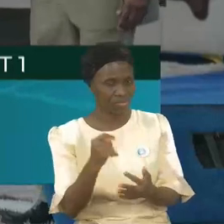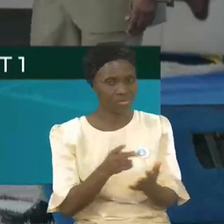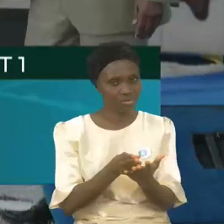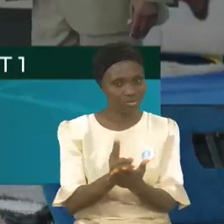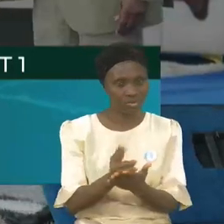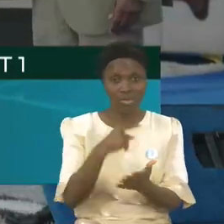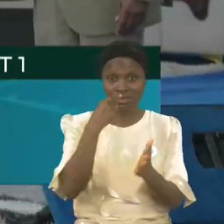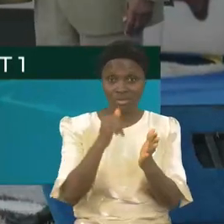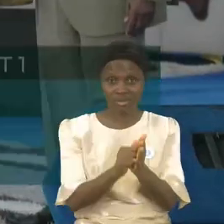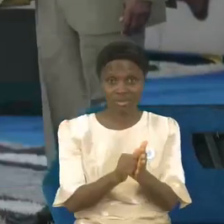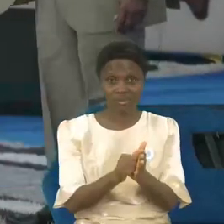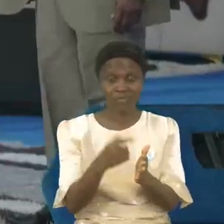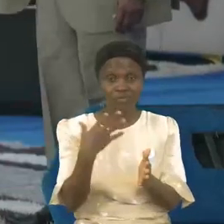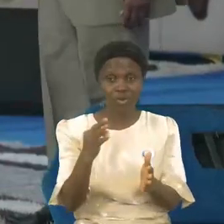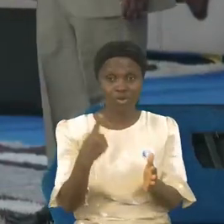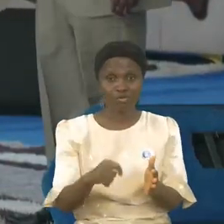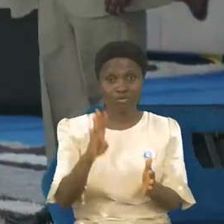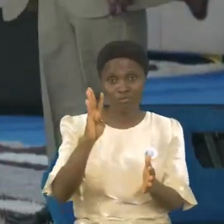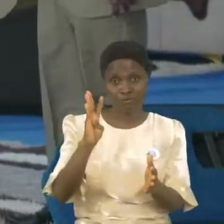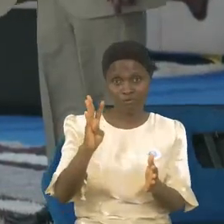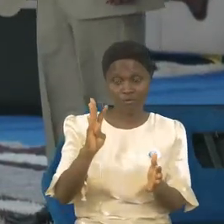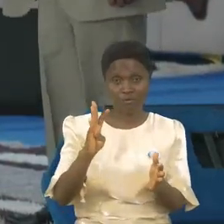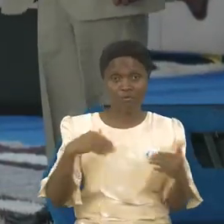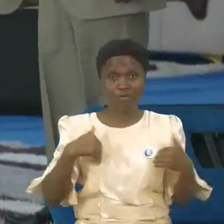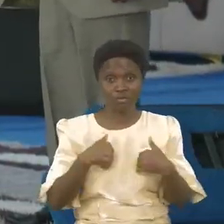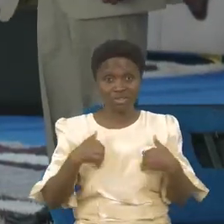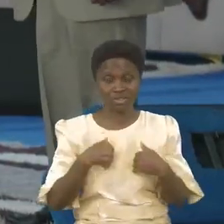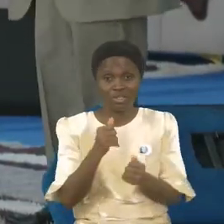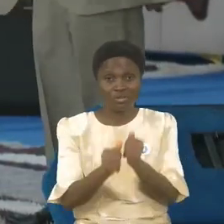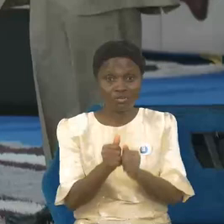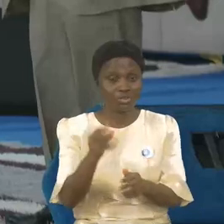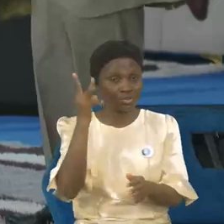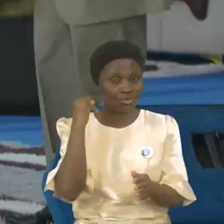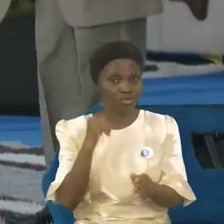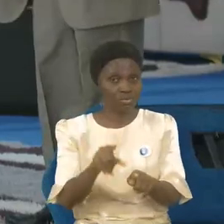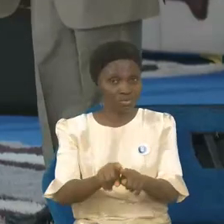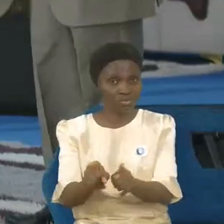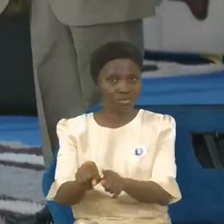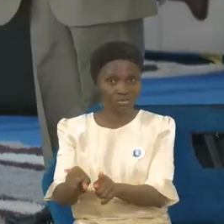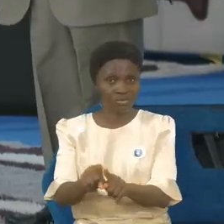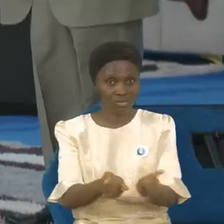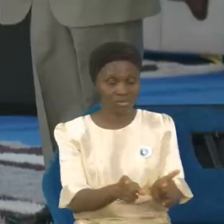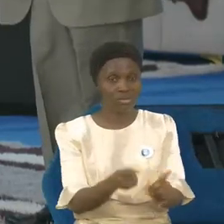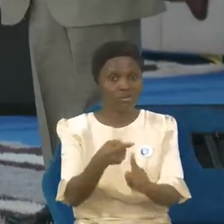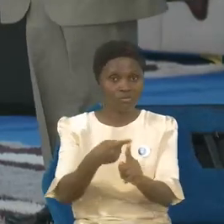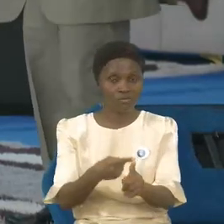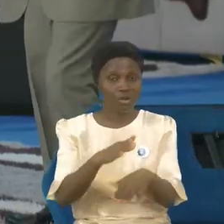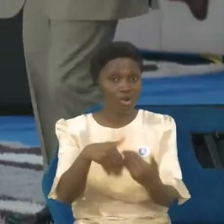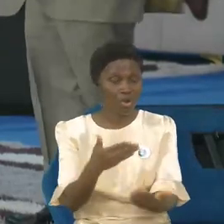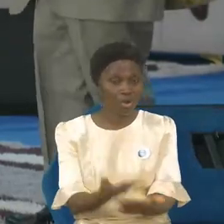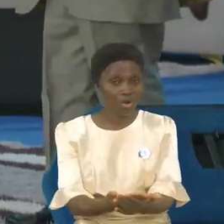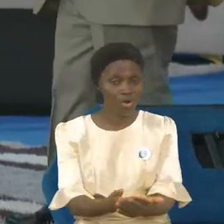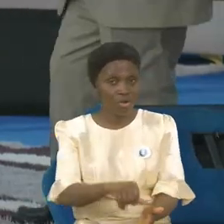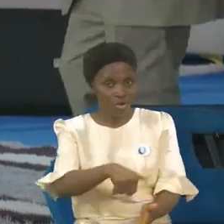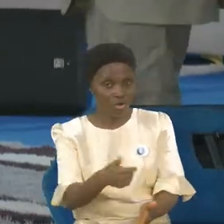lorsque j'essaye de comprendre la vérité sur le quatrième animal qui